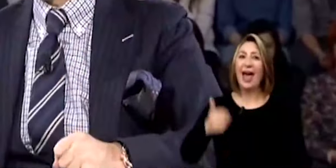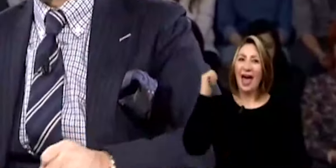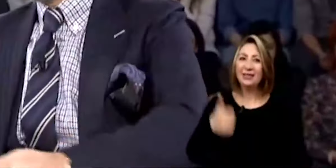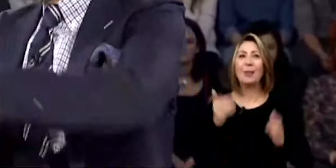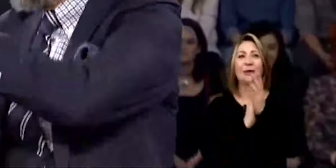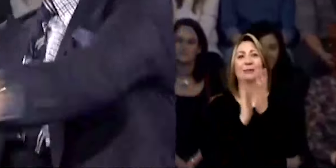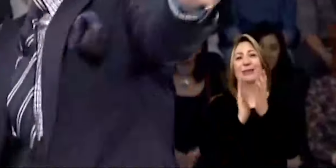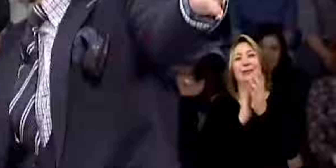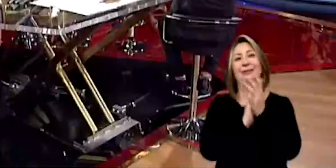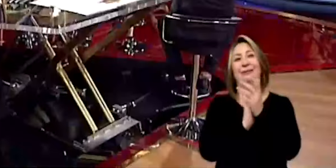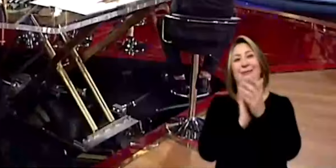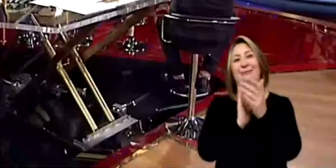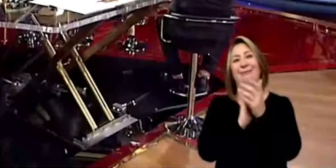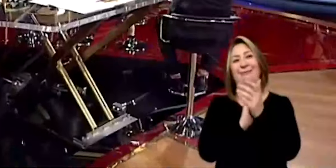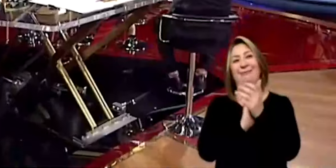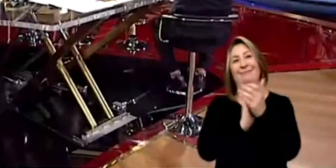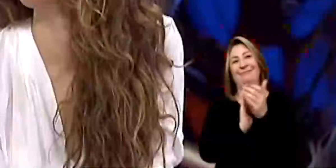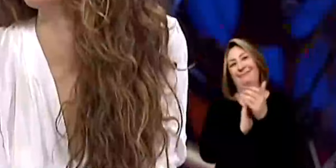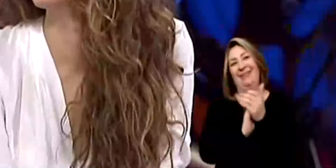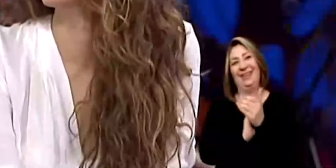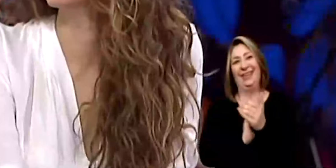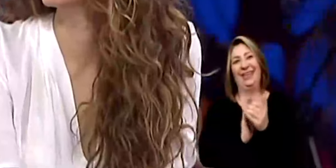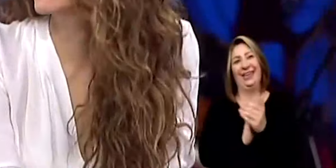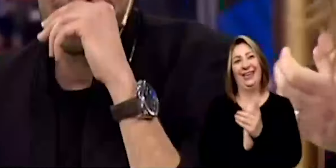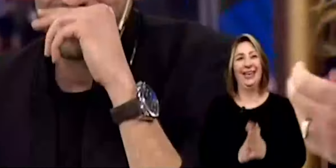zaman alkışlarız. Destekte. Alkış kıyamet.